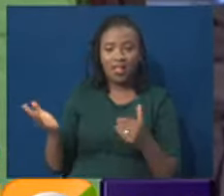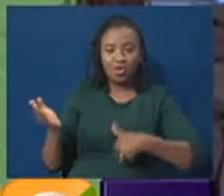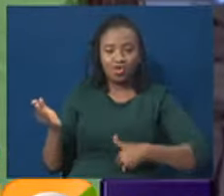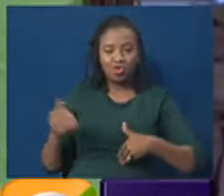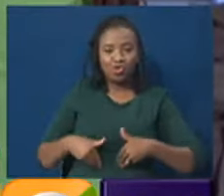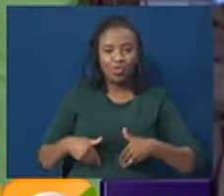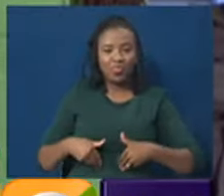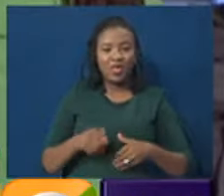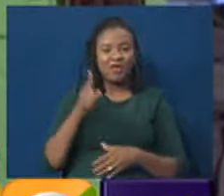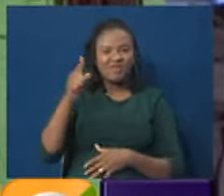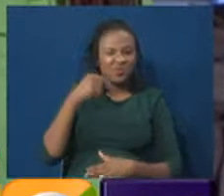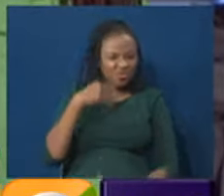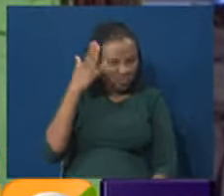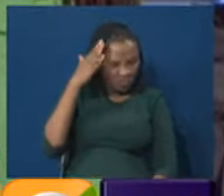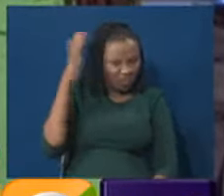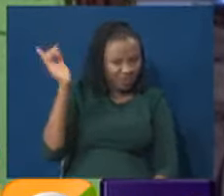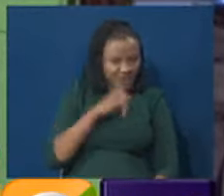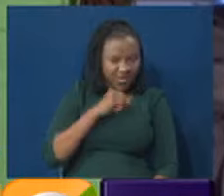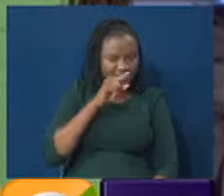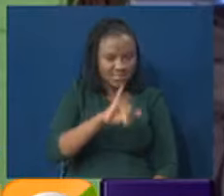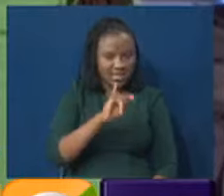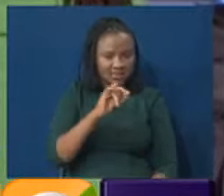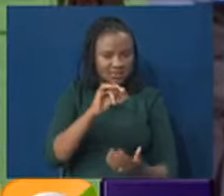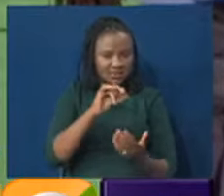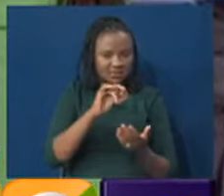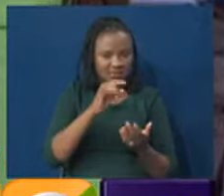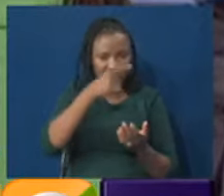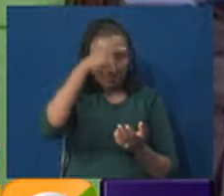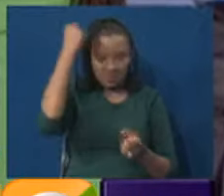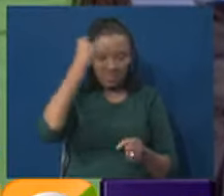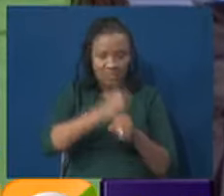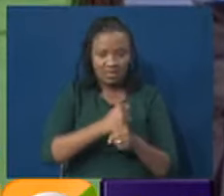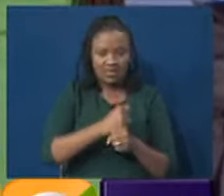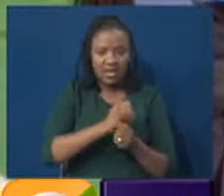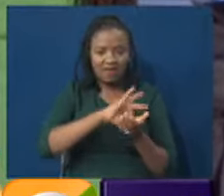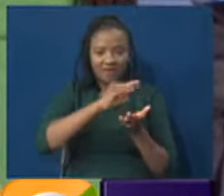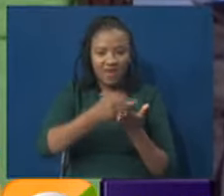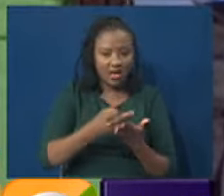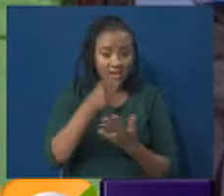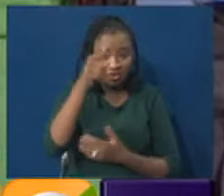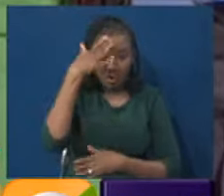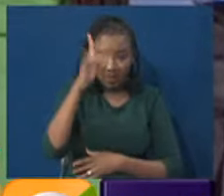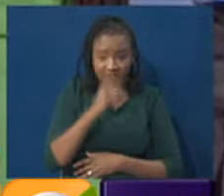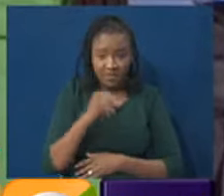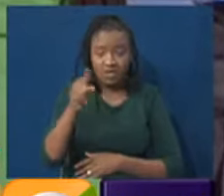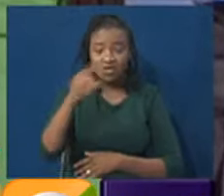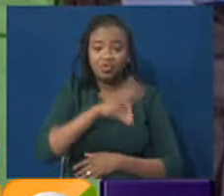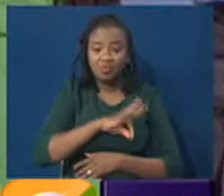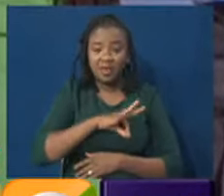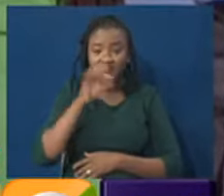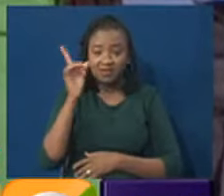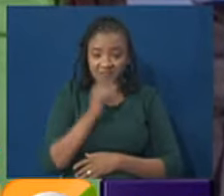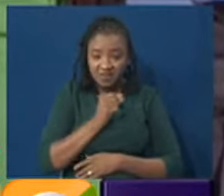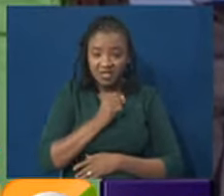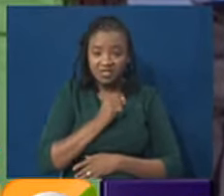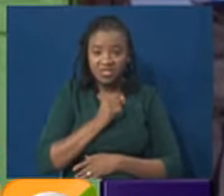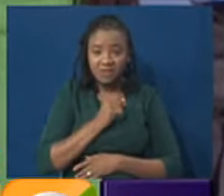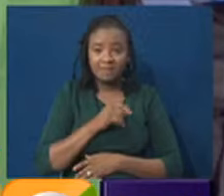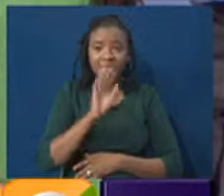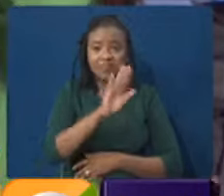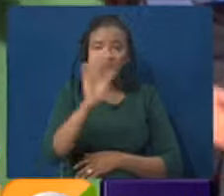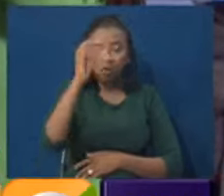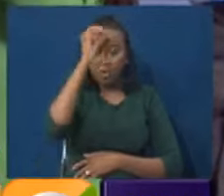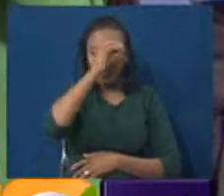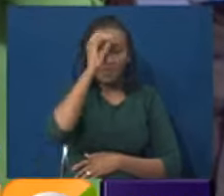Ye, unafahamu mkopo huo ama hazina hiyo mkopo ya Hustler Fund, umenufaika nayo ama maoni yako ni